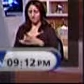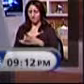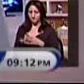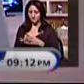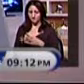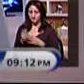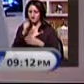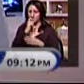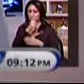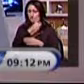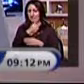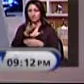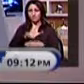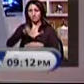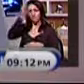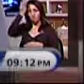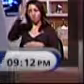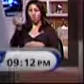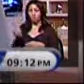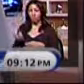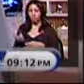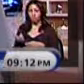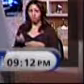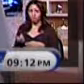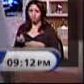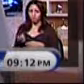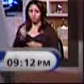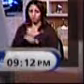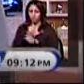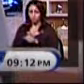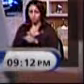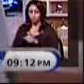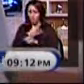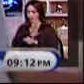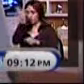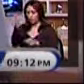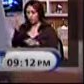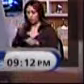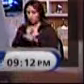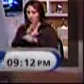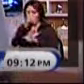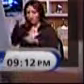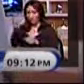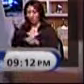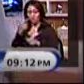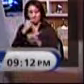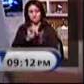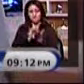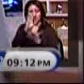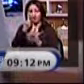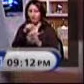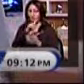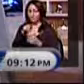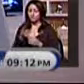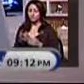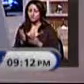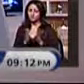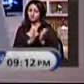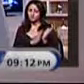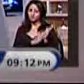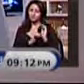الفنانة الكبيرة إناس عبد الدايم والآخرين دول بيشتغلوا عنده؟ أنا يا أخي لو حد بيشتغل عندي ما أقدرش أمشيه كده. دكتور أنت